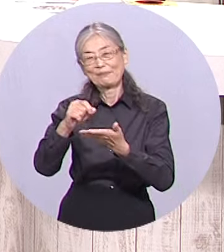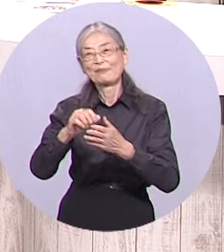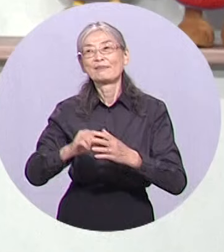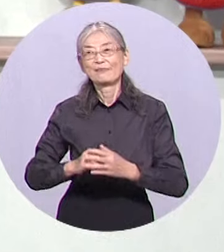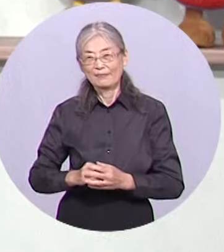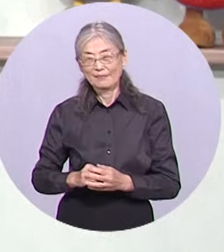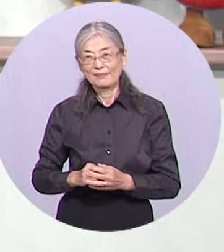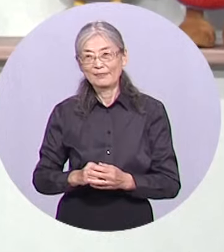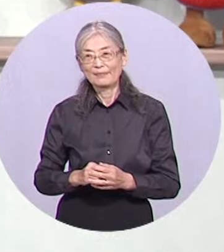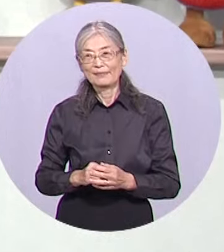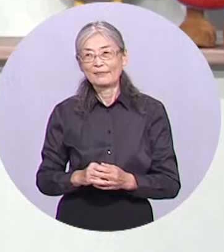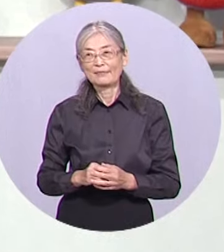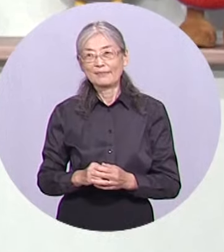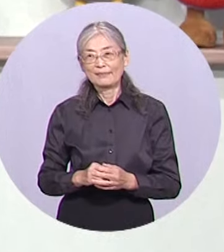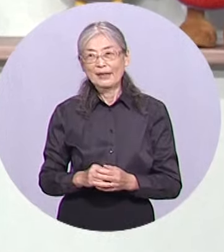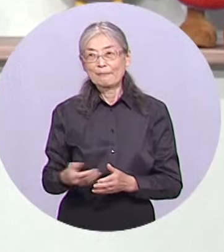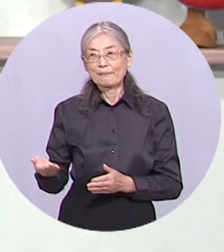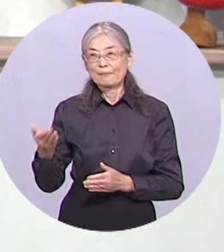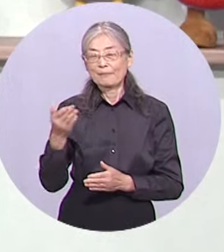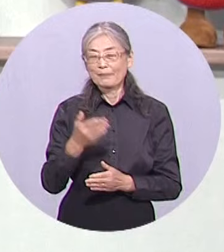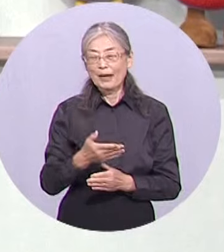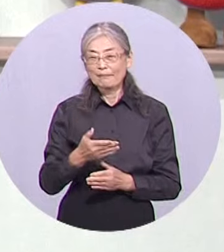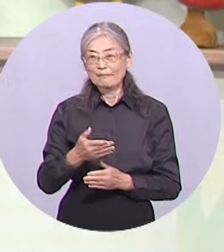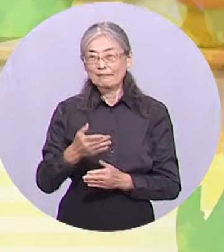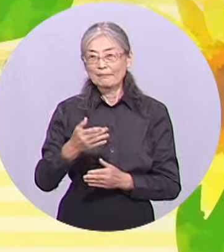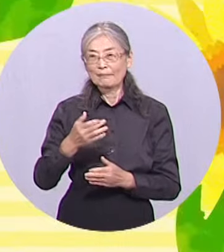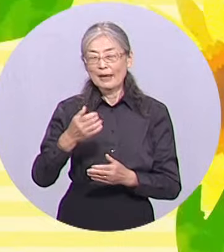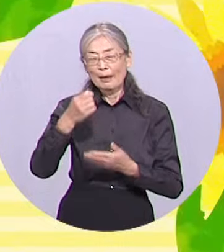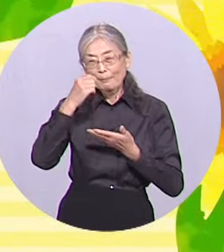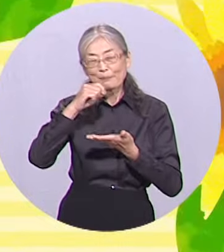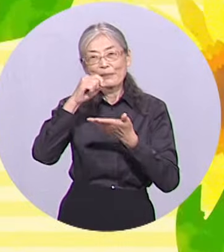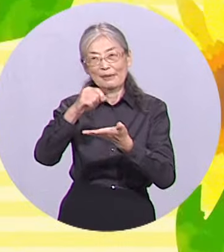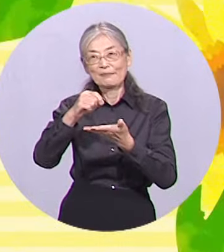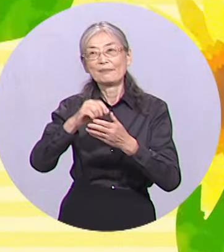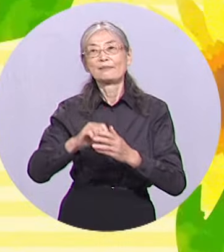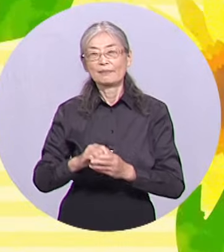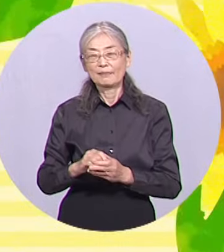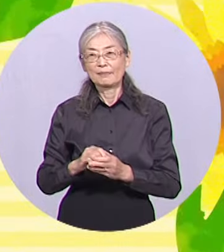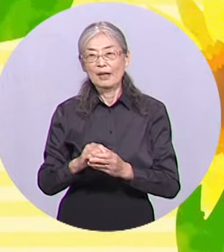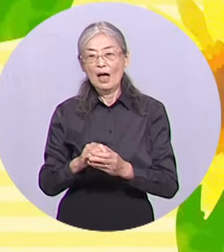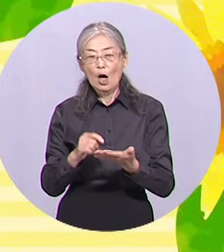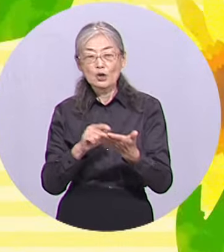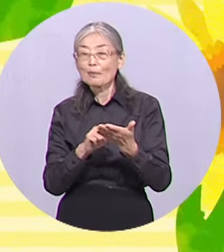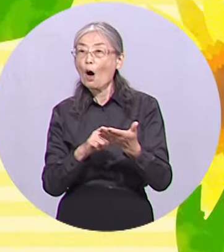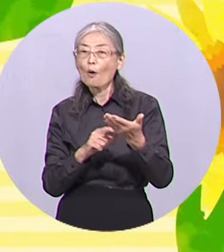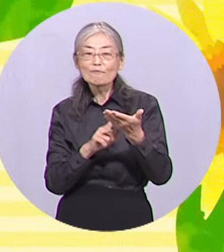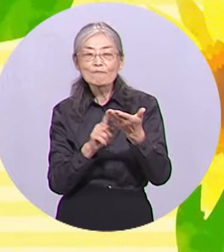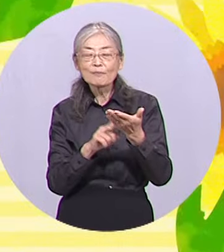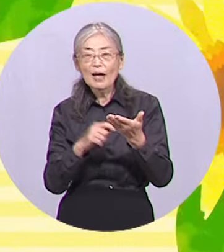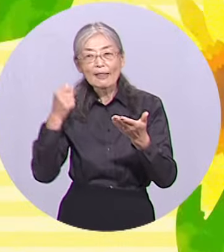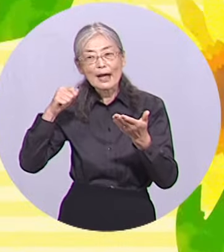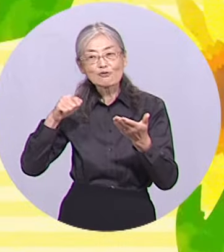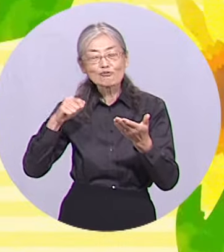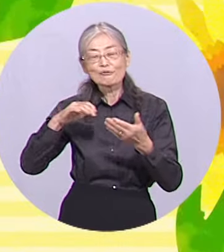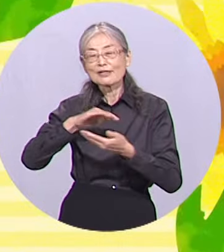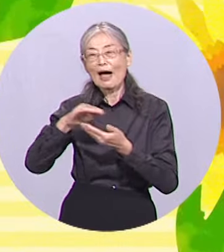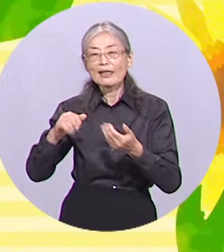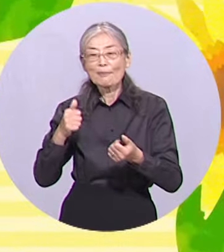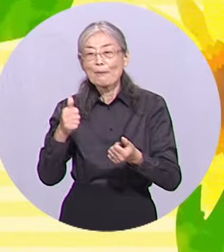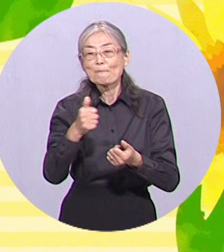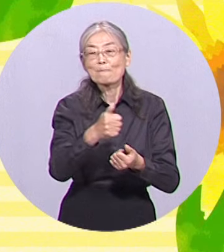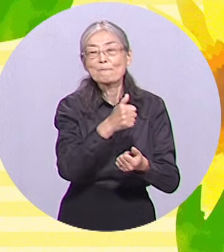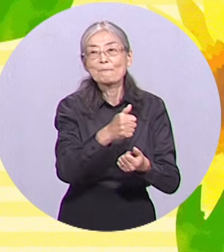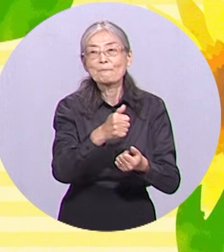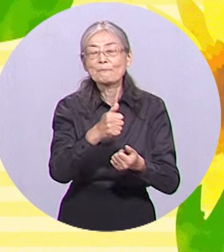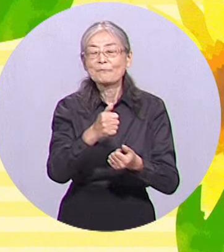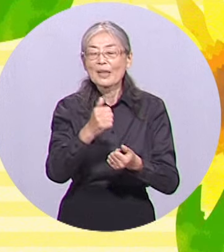。続いてはインフォメーションです。 スマホを片手に夏の埼玉を巡ると、豪華